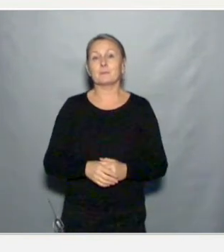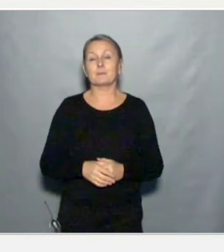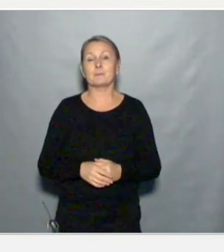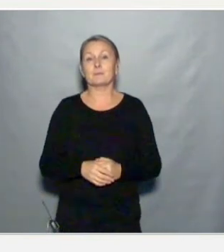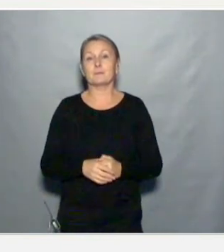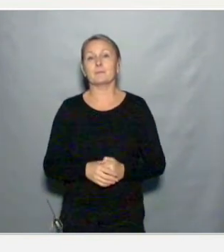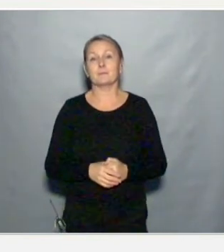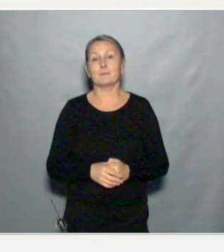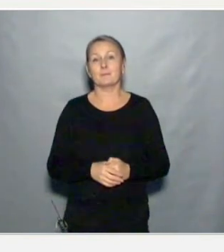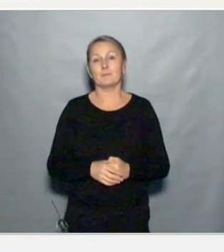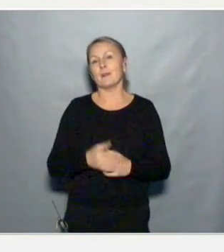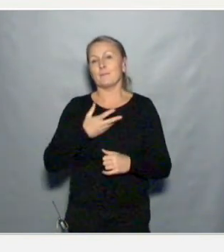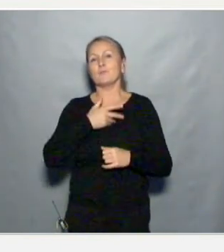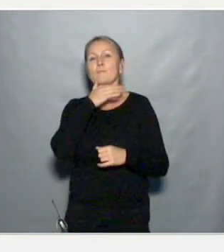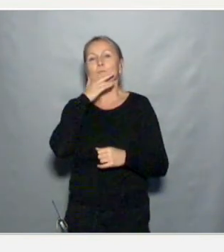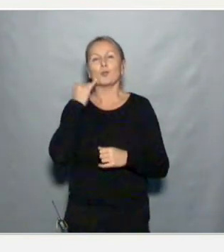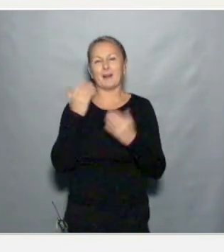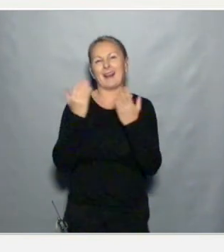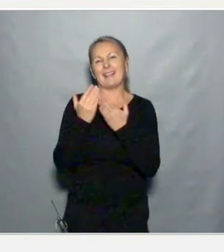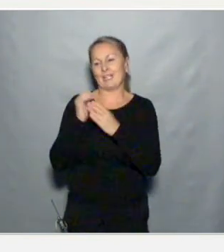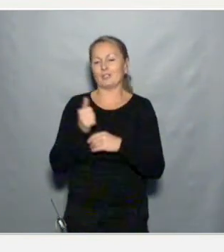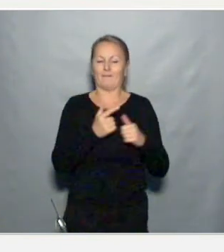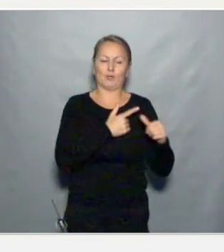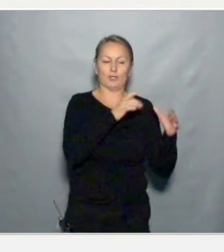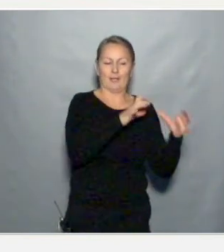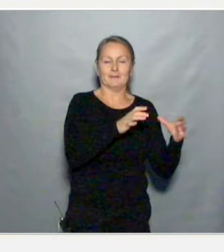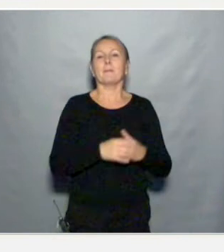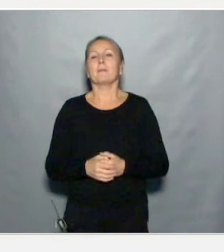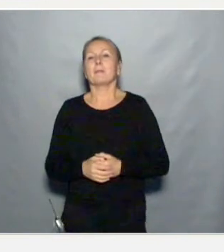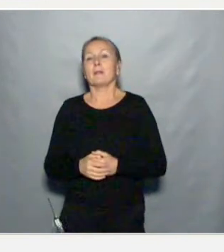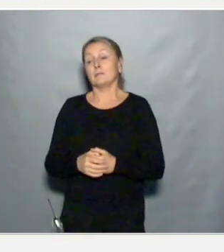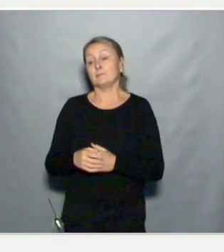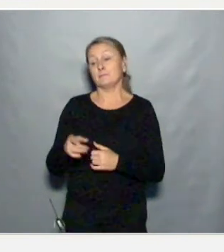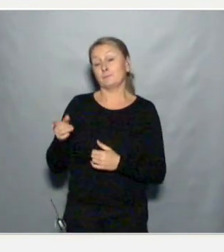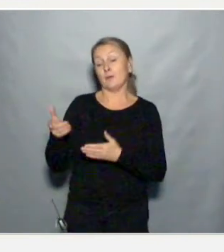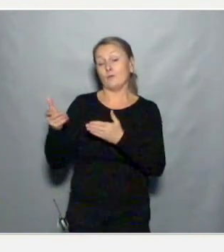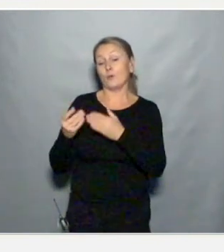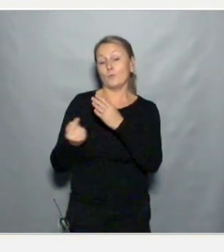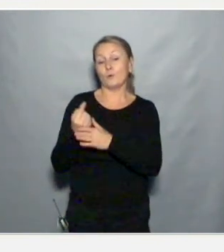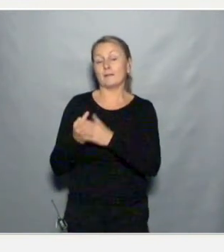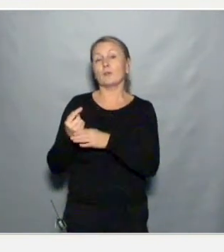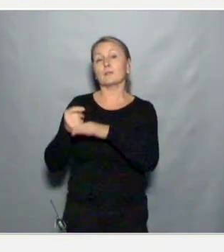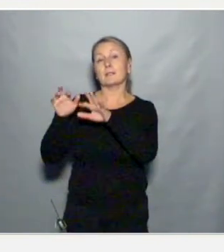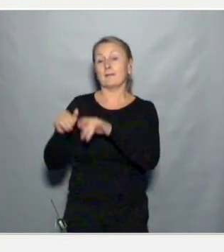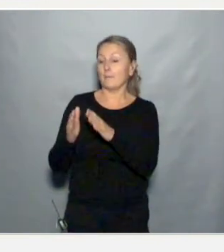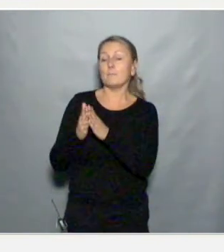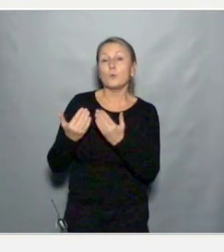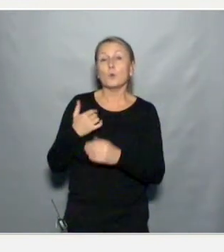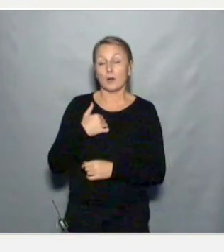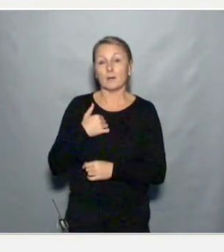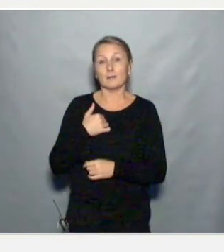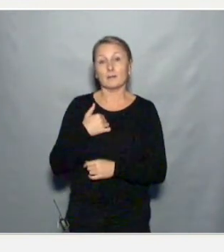Det här är betydligt mycket roligare läsning kanske än mitt första CV. Och bland annat har jag fått möjlighet att skriva en bok,